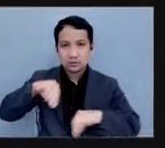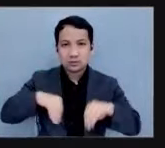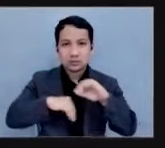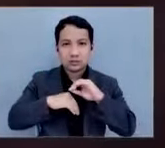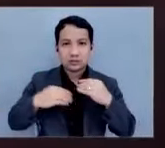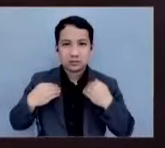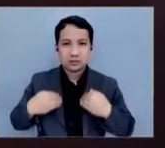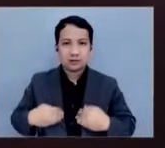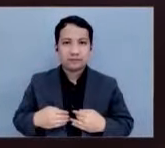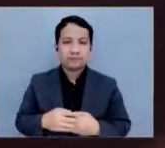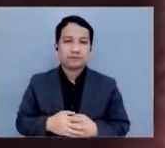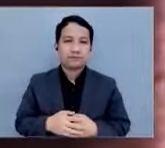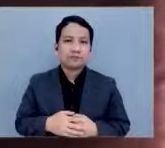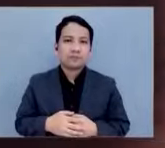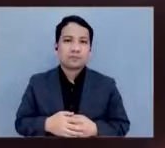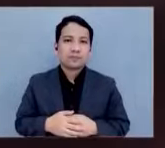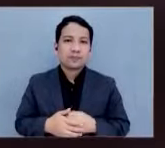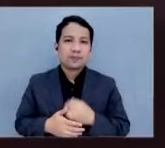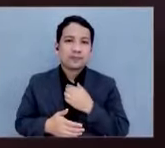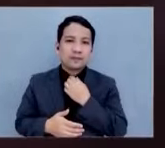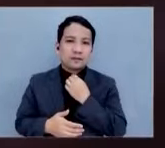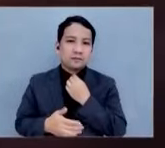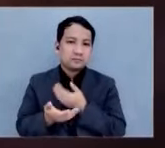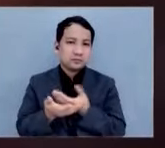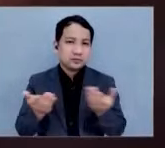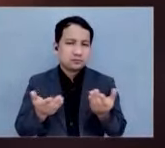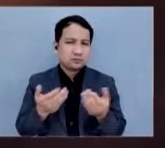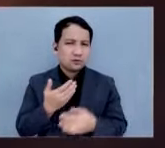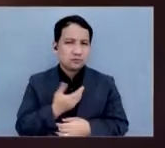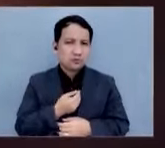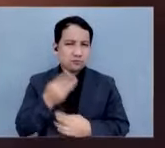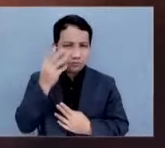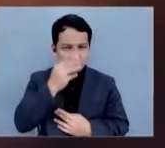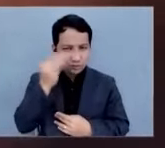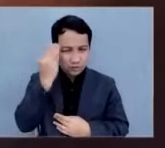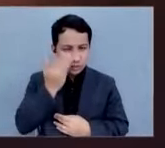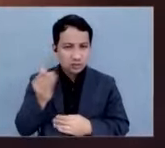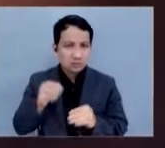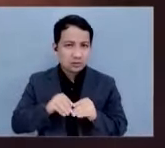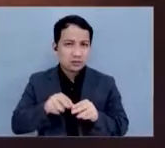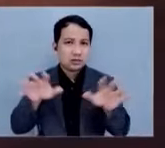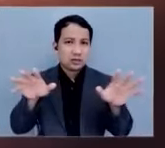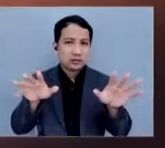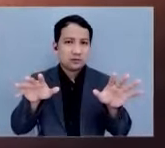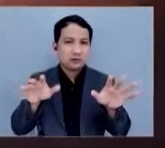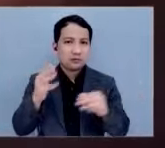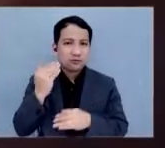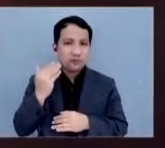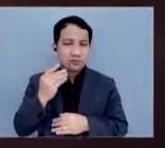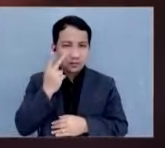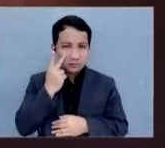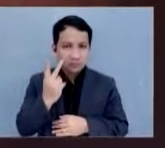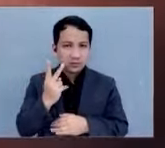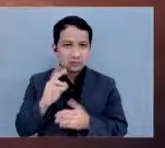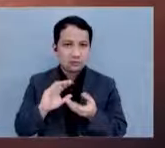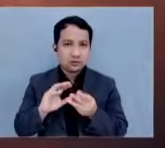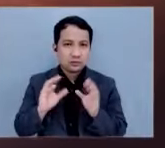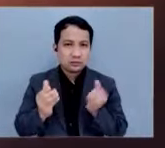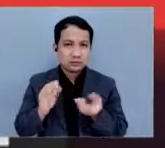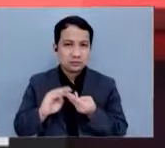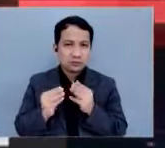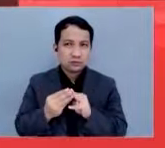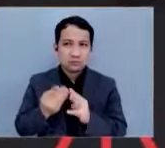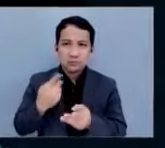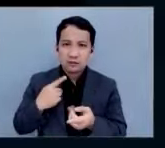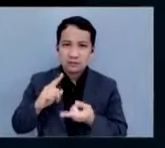larawan. Eh, yun po yung isa sa mga kinakatakutan ko na baka po ikalat niya at pakita ng mga classmate ko, mga kaibigan